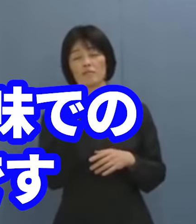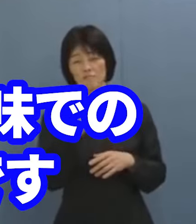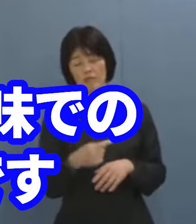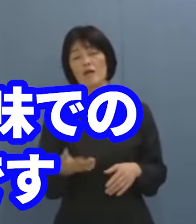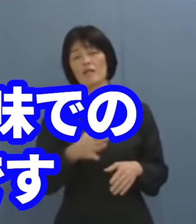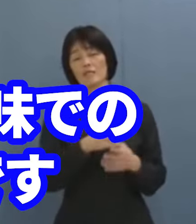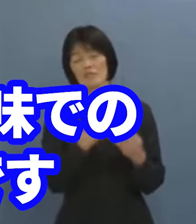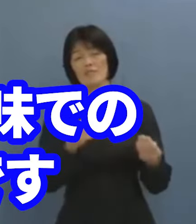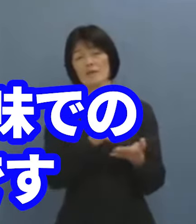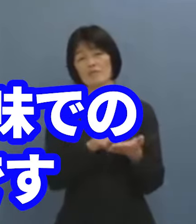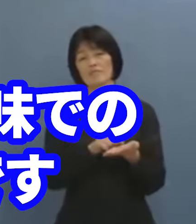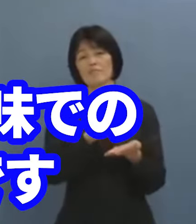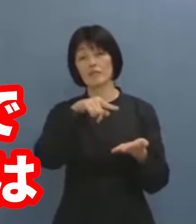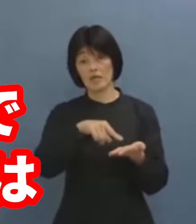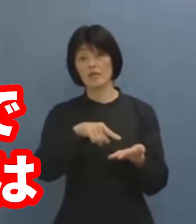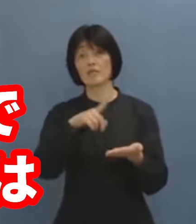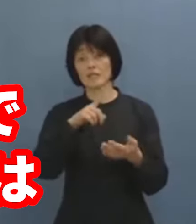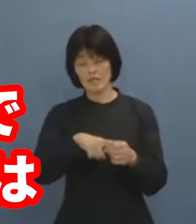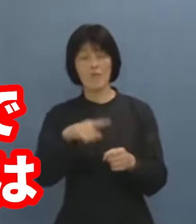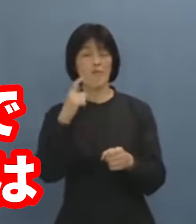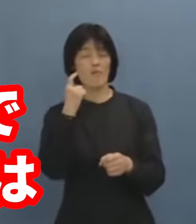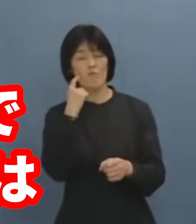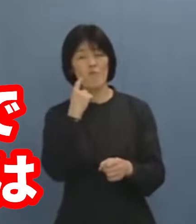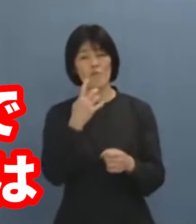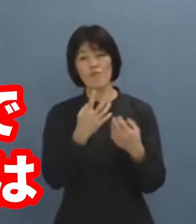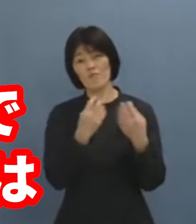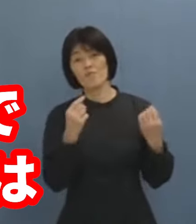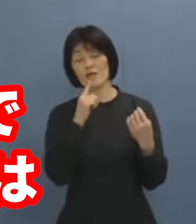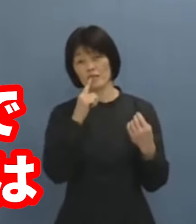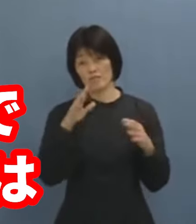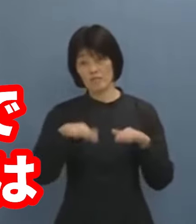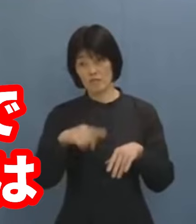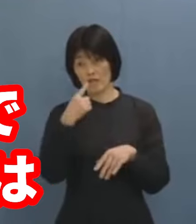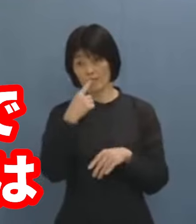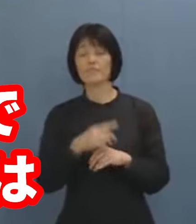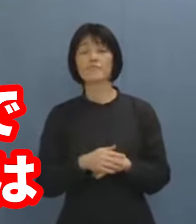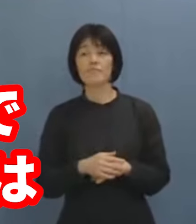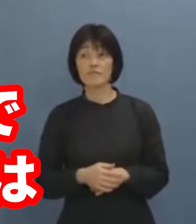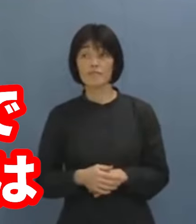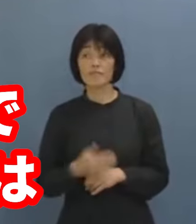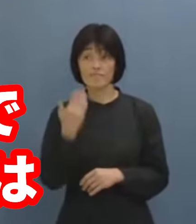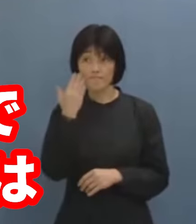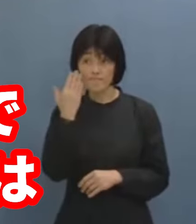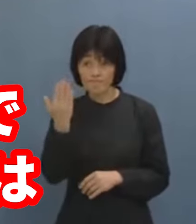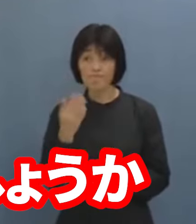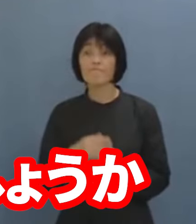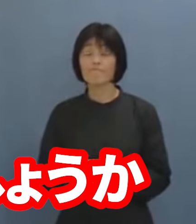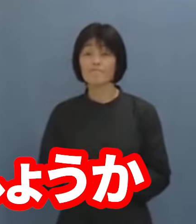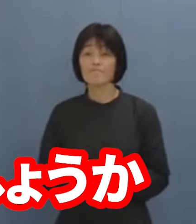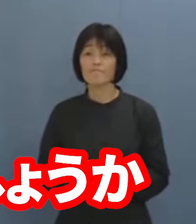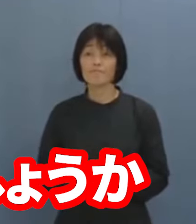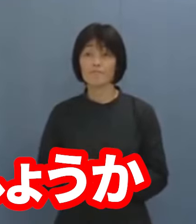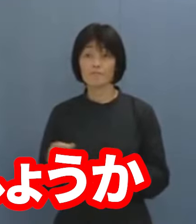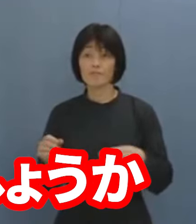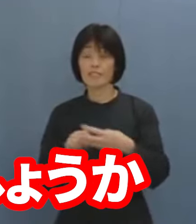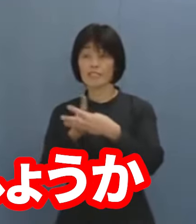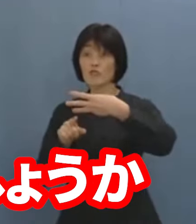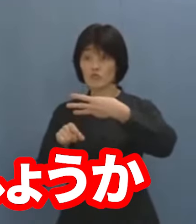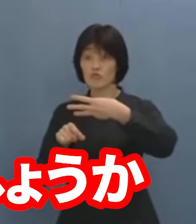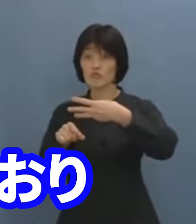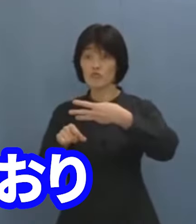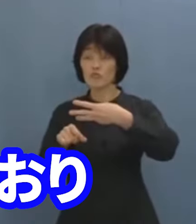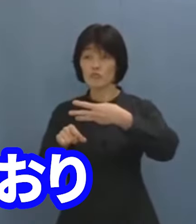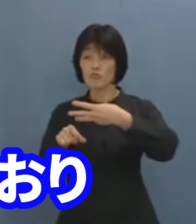での表現だったということですね。 は い、 その3月27日の時点で机を叩いたということは覚えていらっしゃったんでしょう